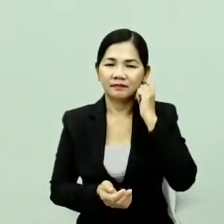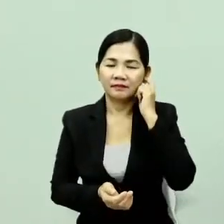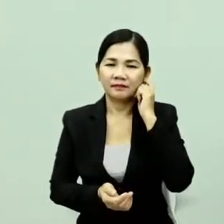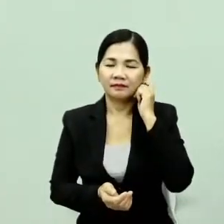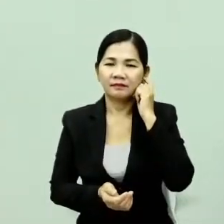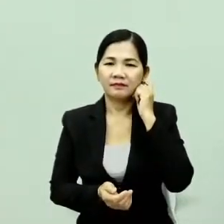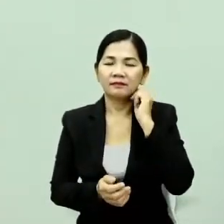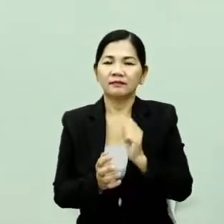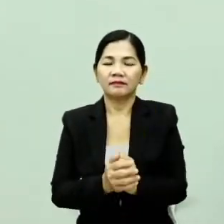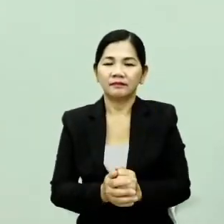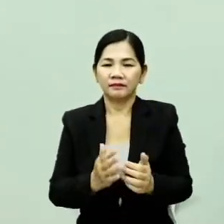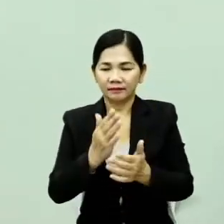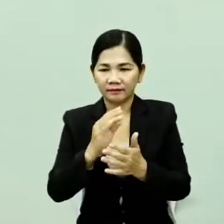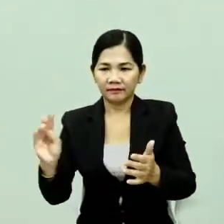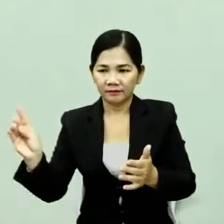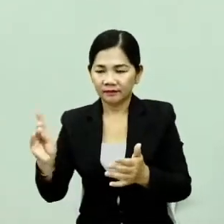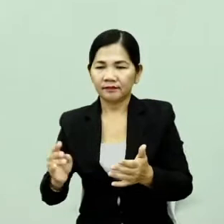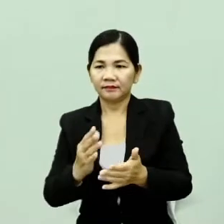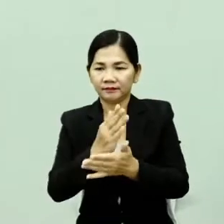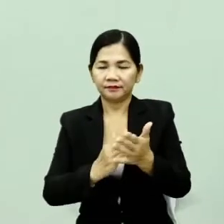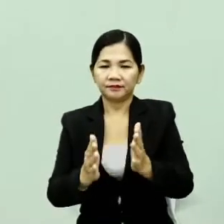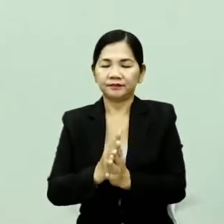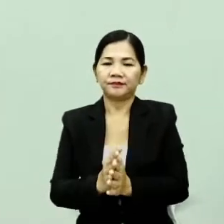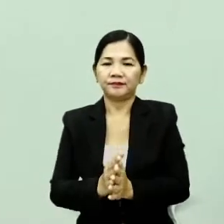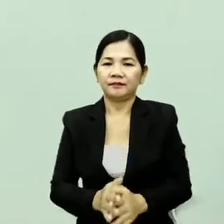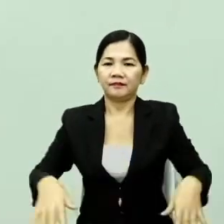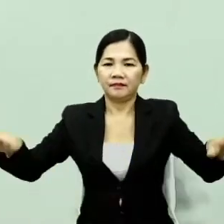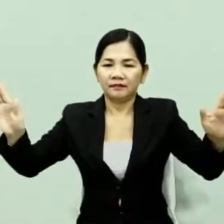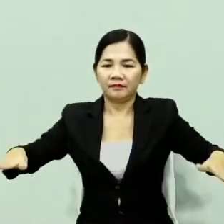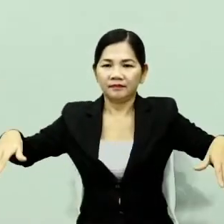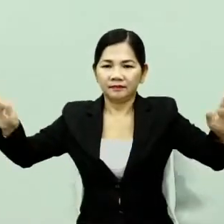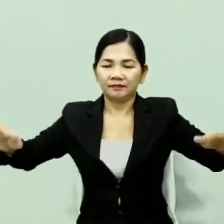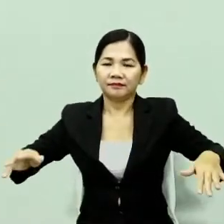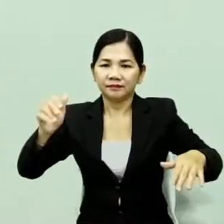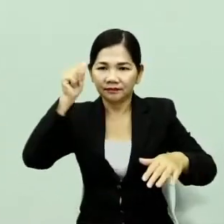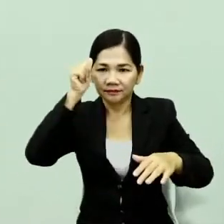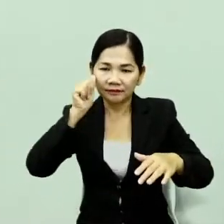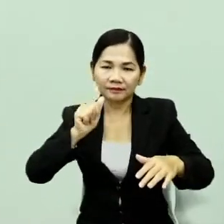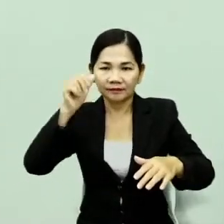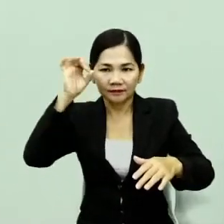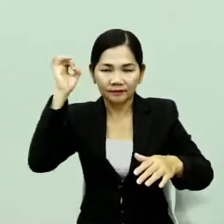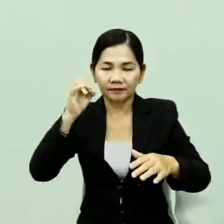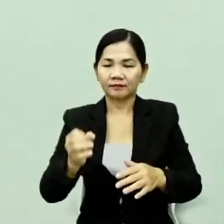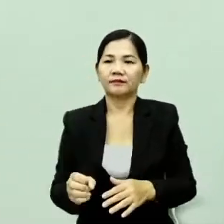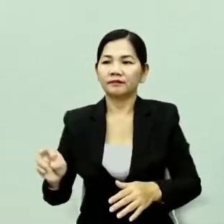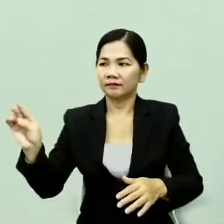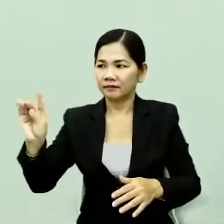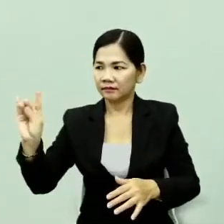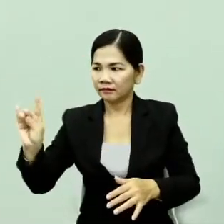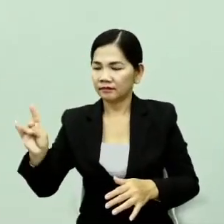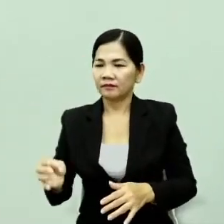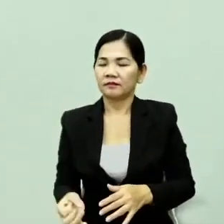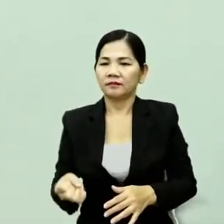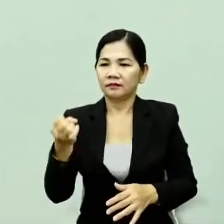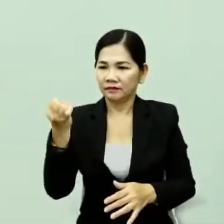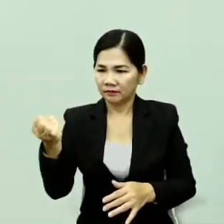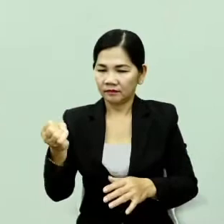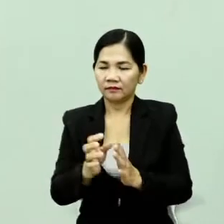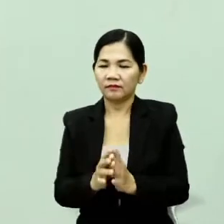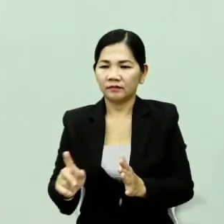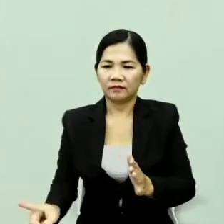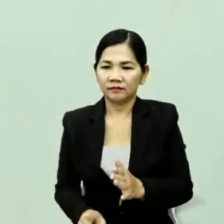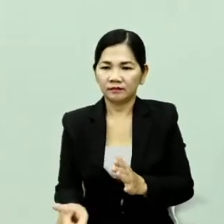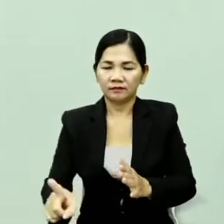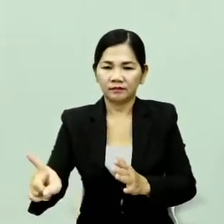sát cục xem xe cứ cái trái chia cha sát slap rồi bật giấy cha sát ớt cha sạch lún ở rừng còn là